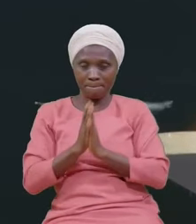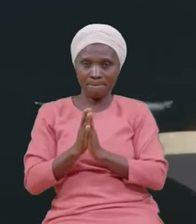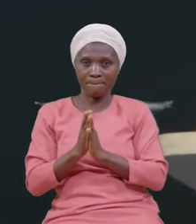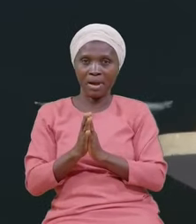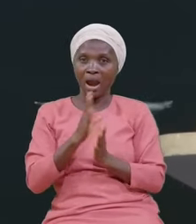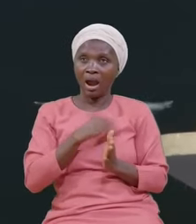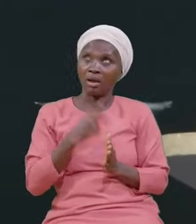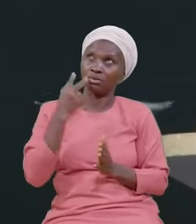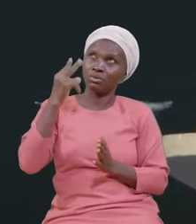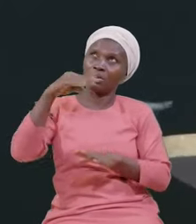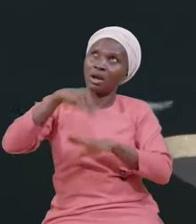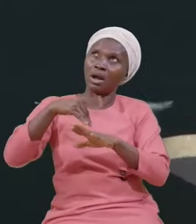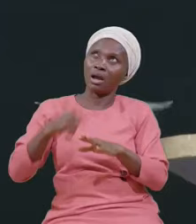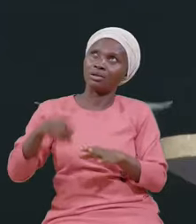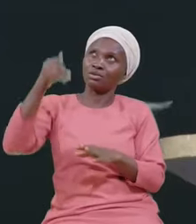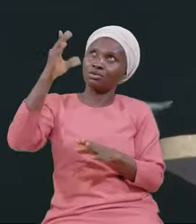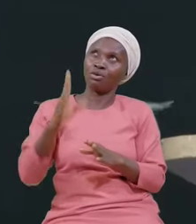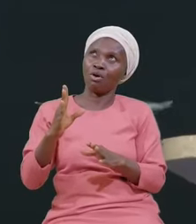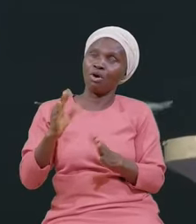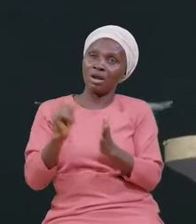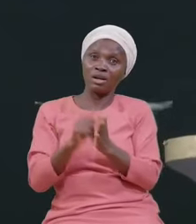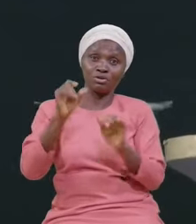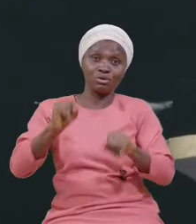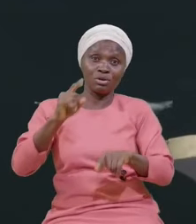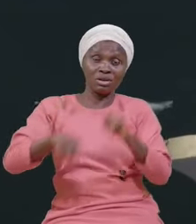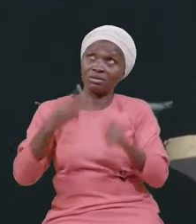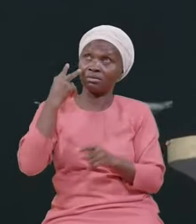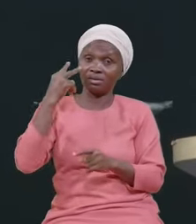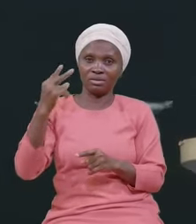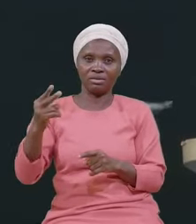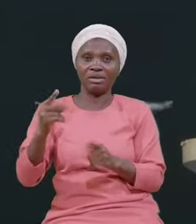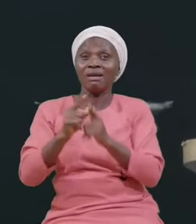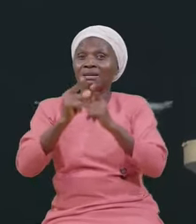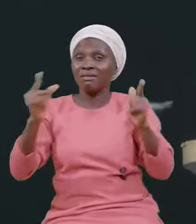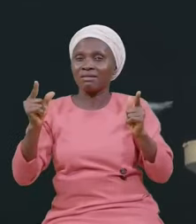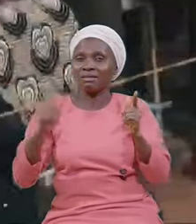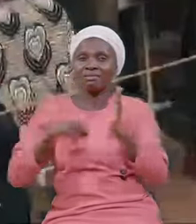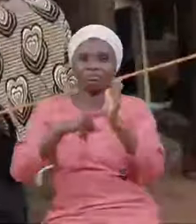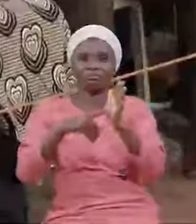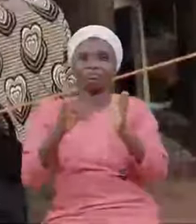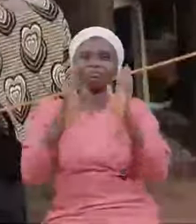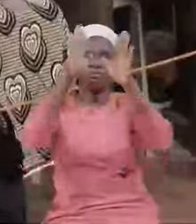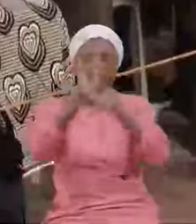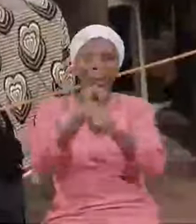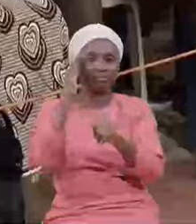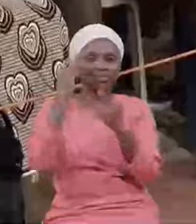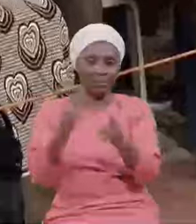est invisible. Et de grandes manifestations et de grands miracles auront lieu dans ta vie.